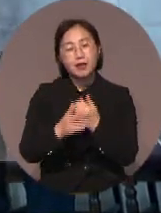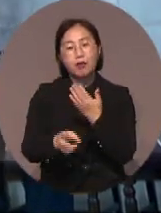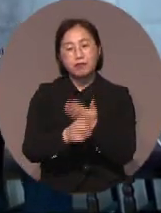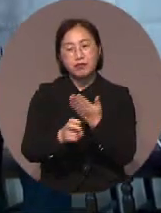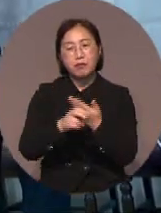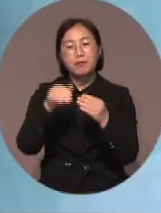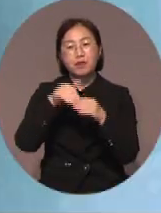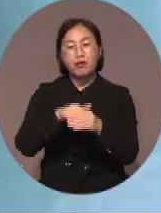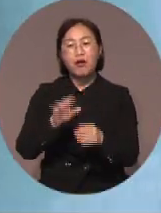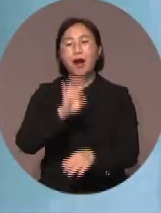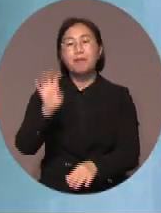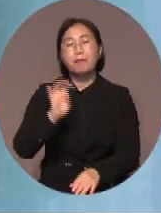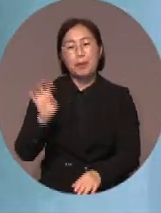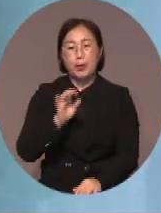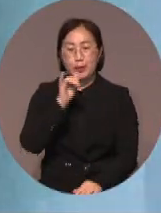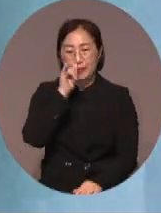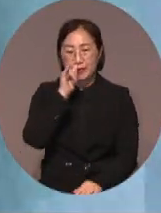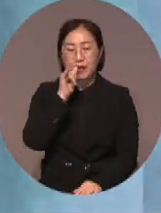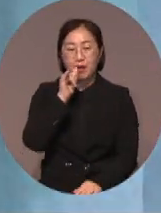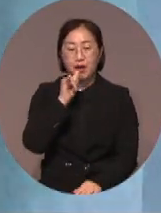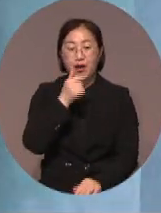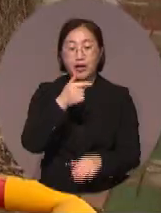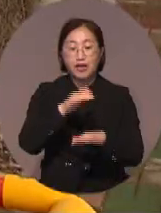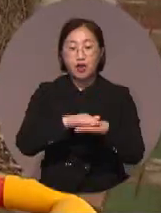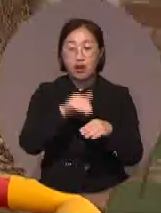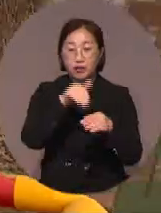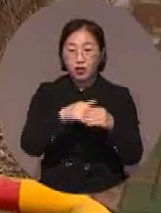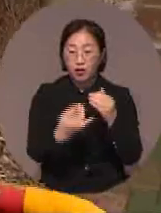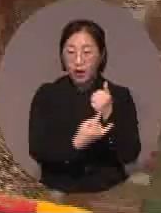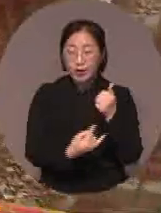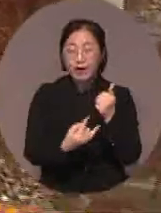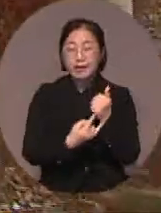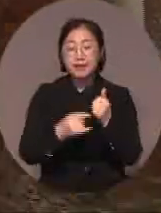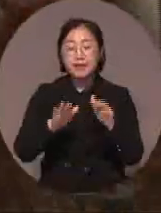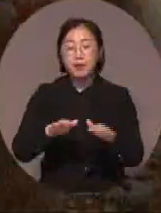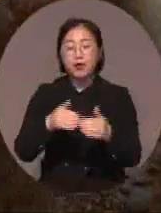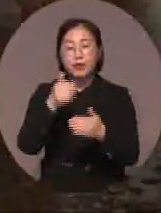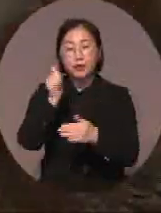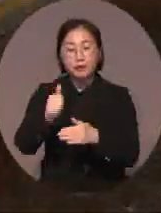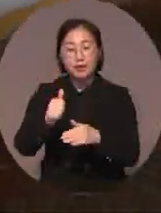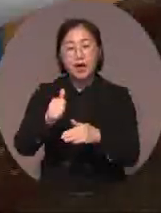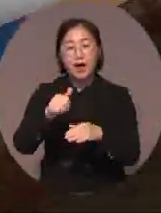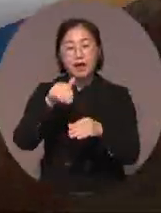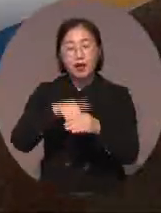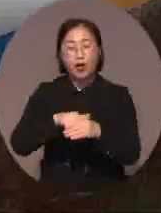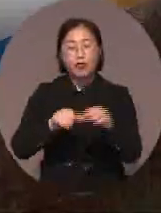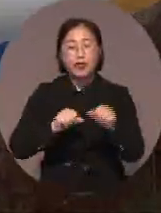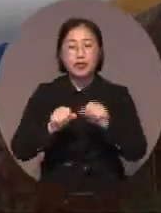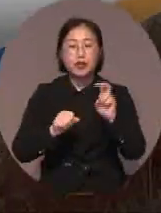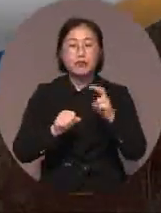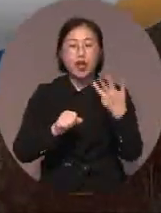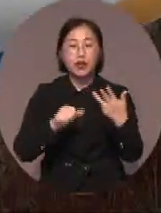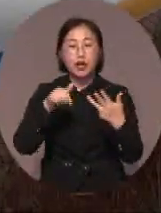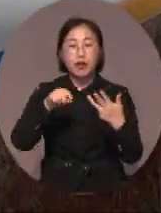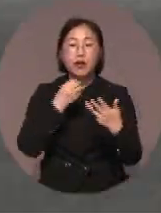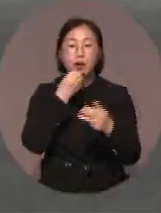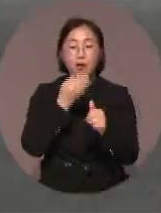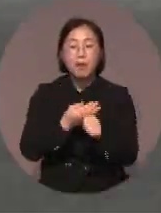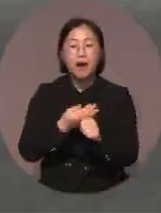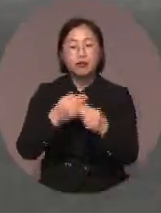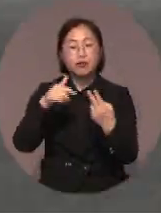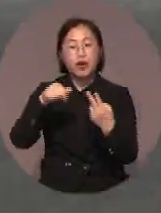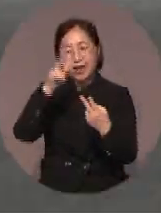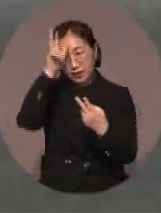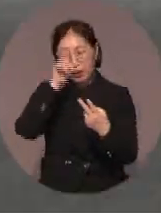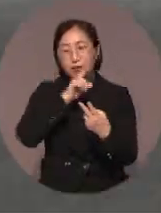올해도 반복됐습니다 대전 세종 충남 선관위원회는 이번 조합장 선거기간 동안 27건의 고발과 두 건의 수사